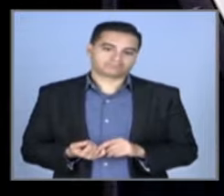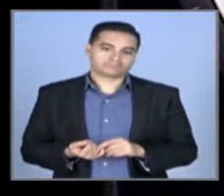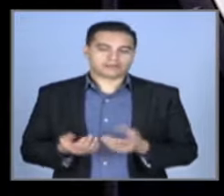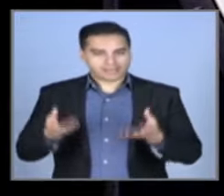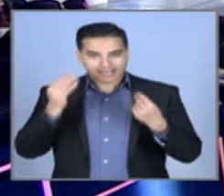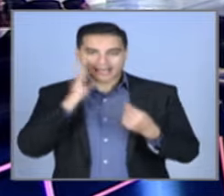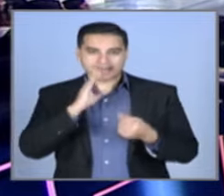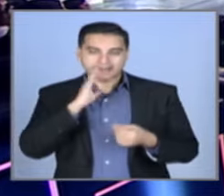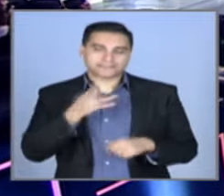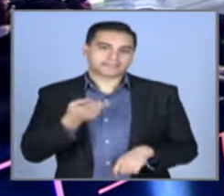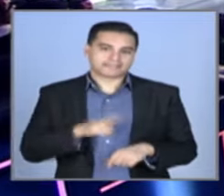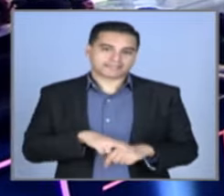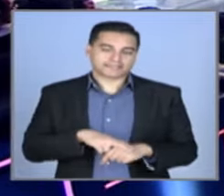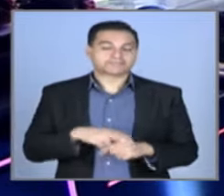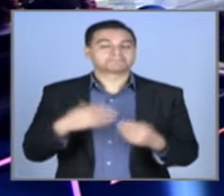علم تاني.